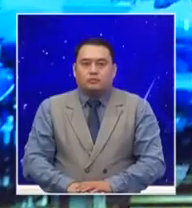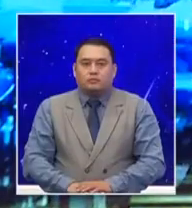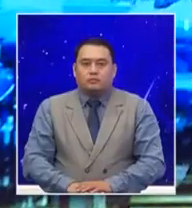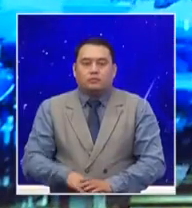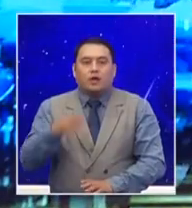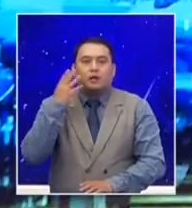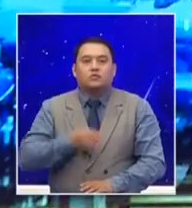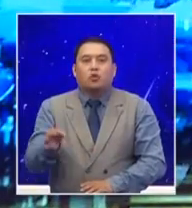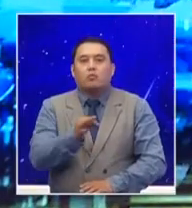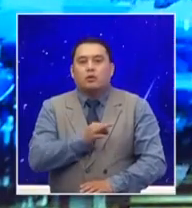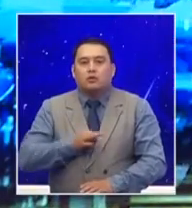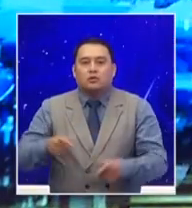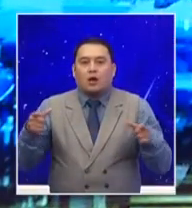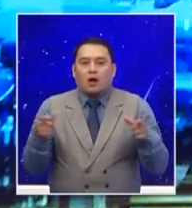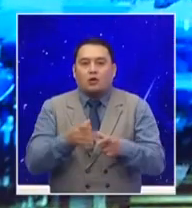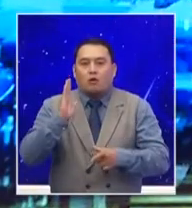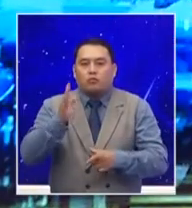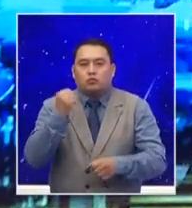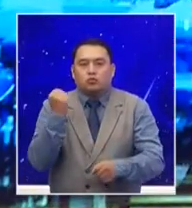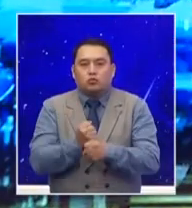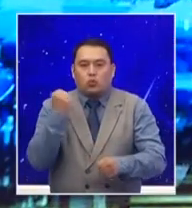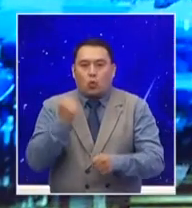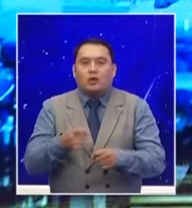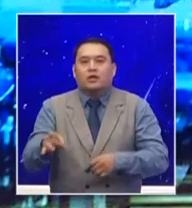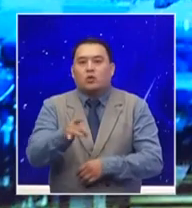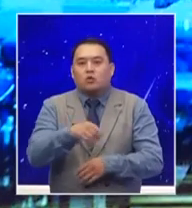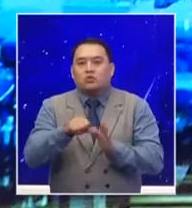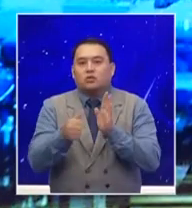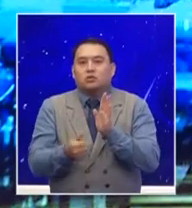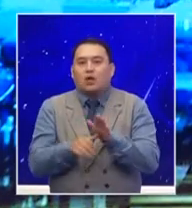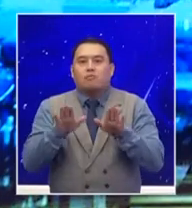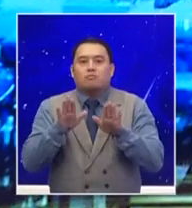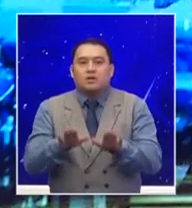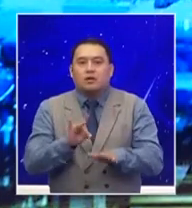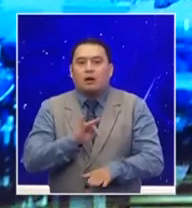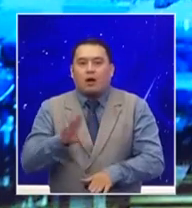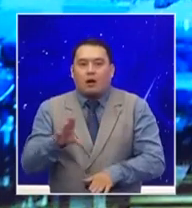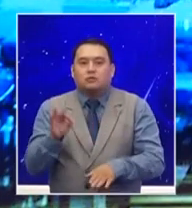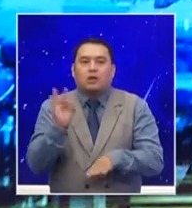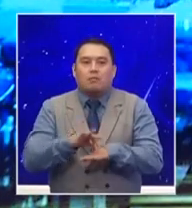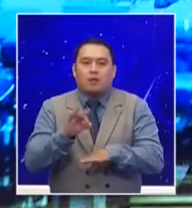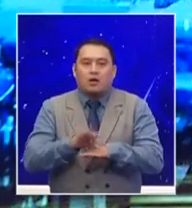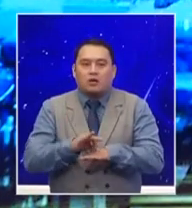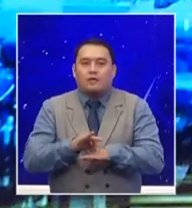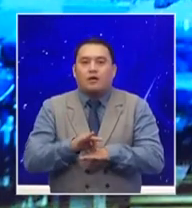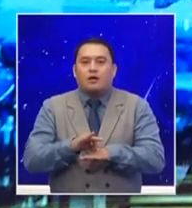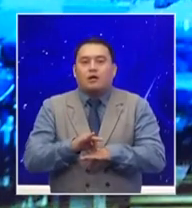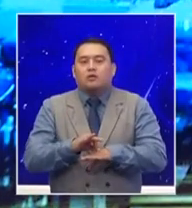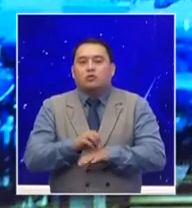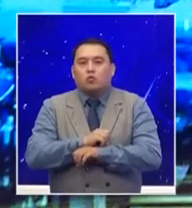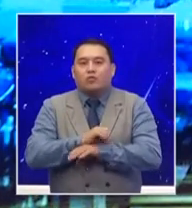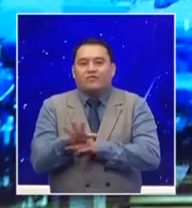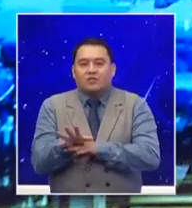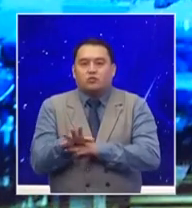В Алматинской области карантин будет ужесточен. Хотя регион на 16-й позиции в республике по заболеваемости, вирус не дремлет,